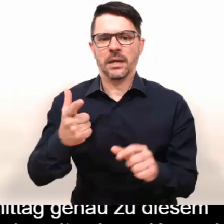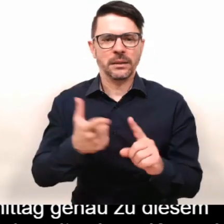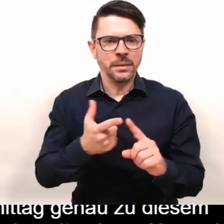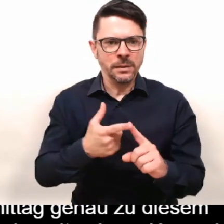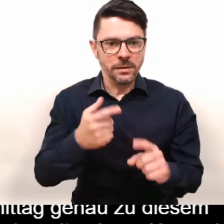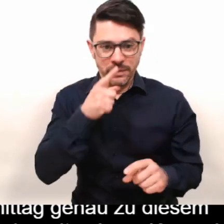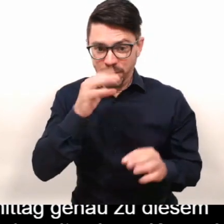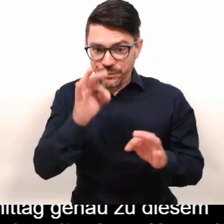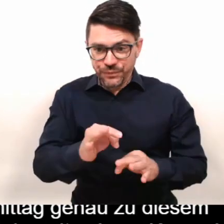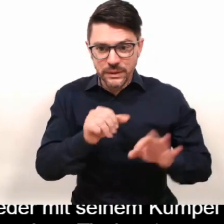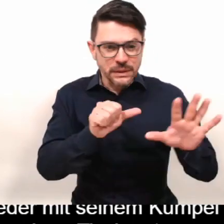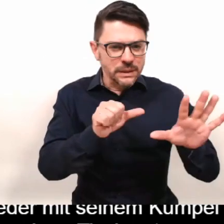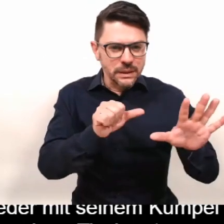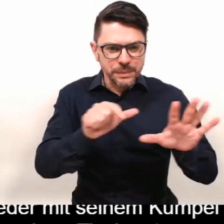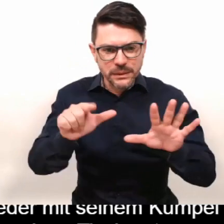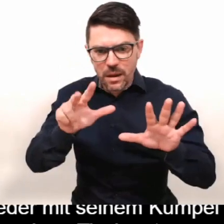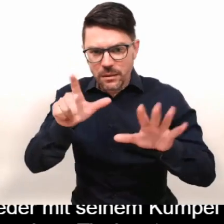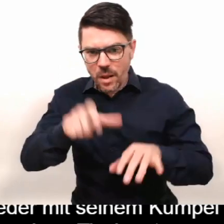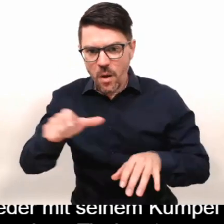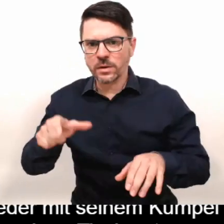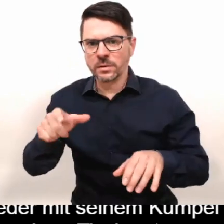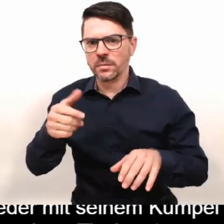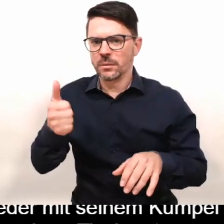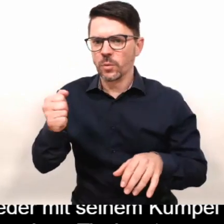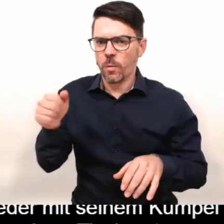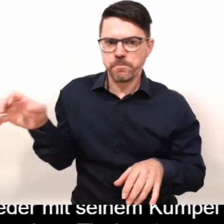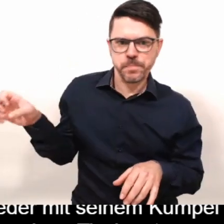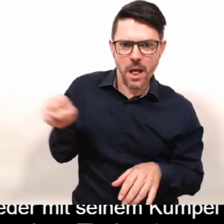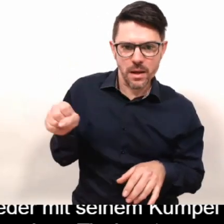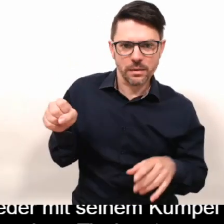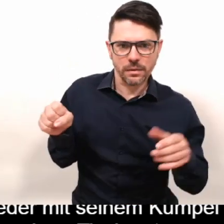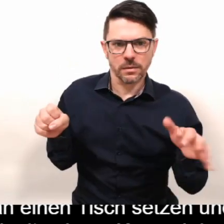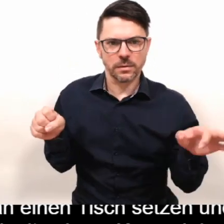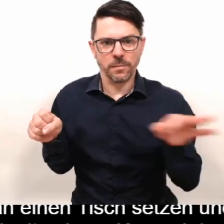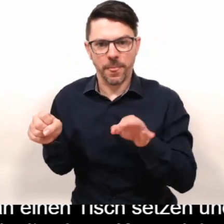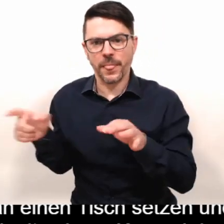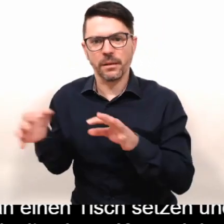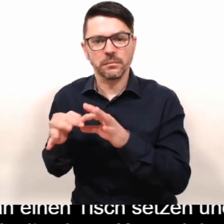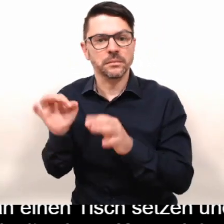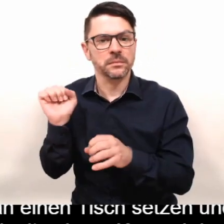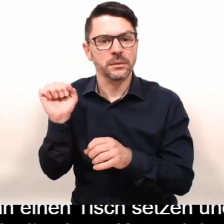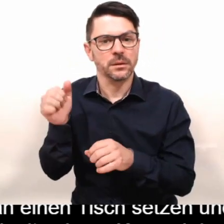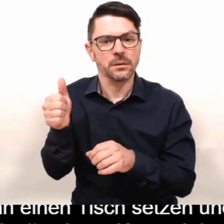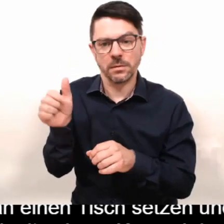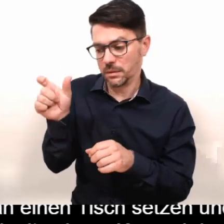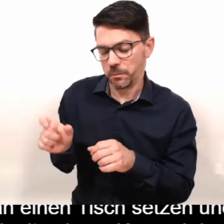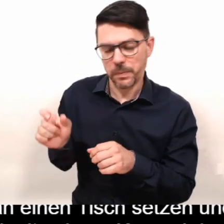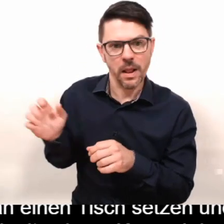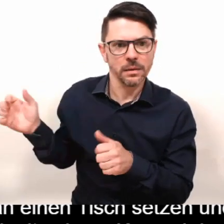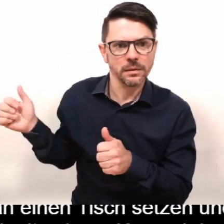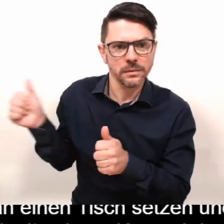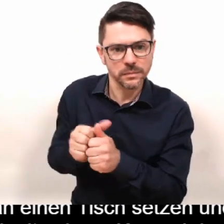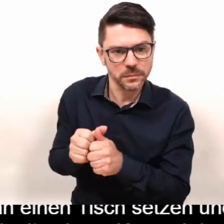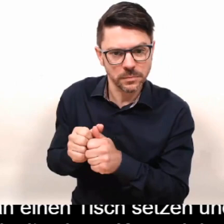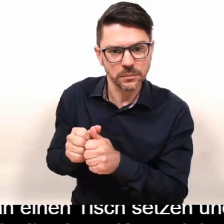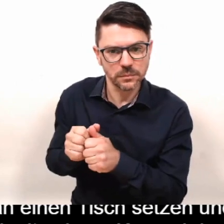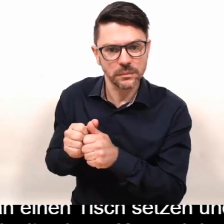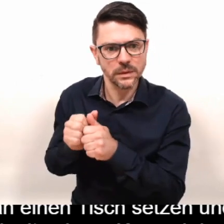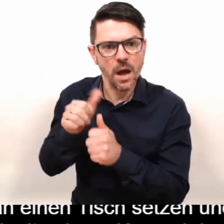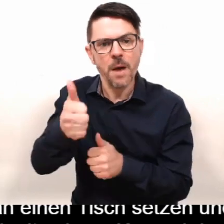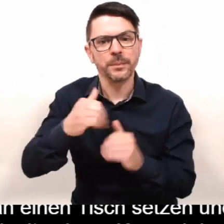mal zwei an einem Tisch sitzen, weil ja nicht mal die ersten Sechse an einem Tisch sitzen dürften. Also immer nur mit einer